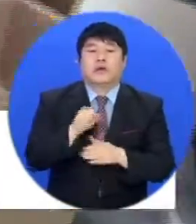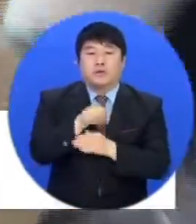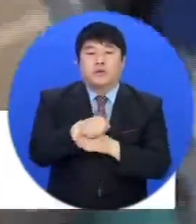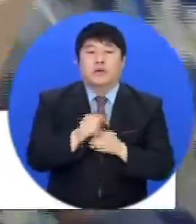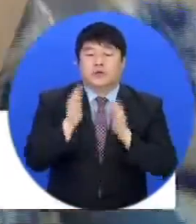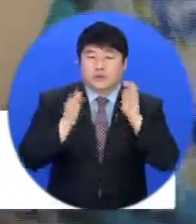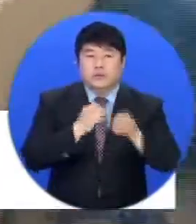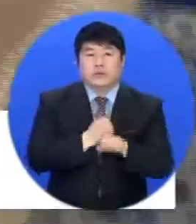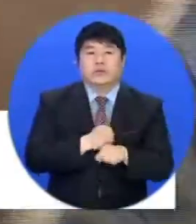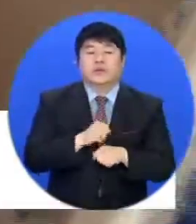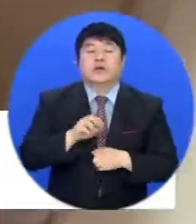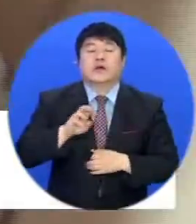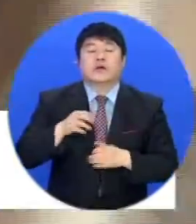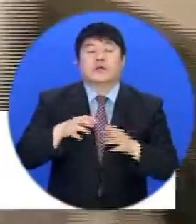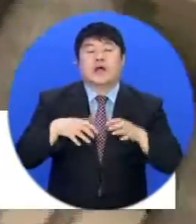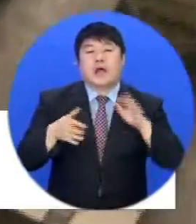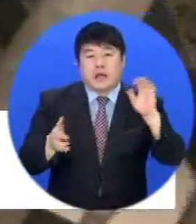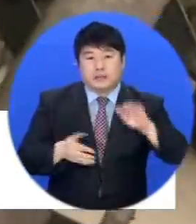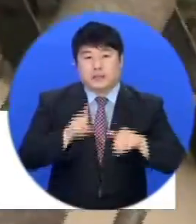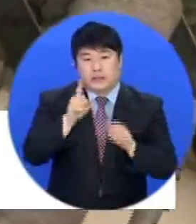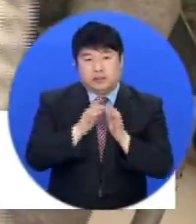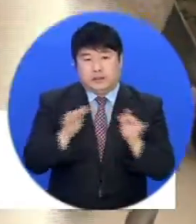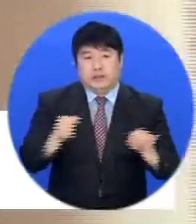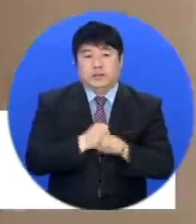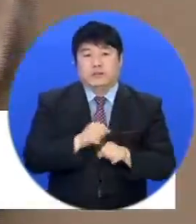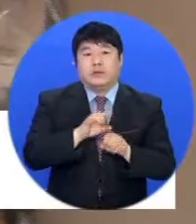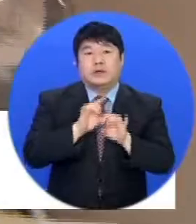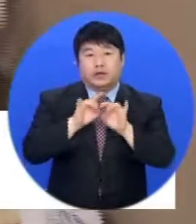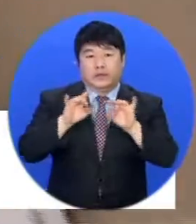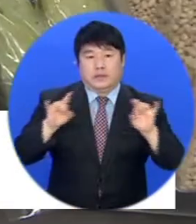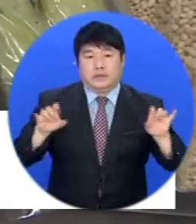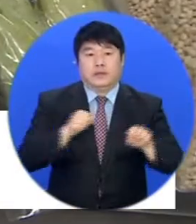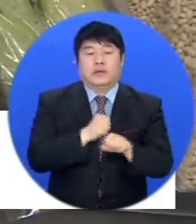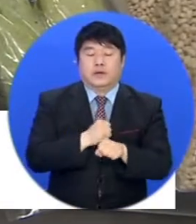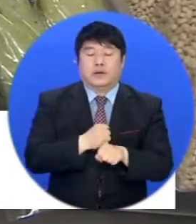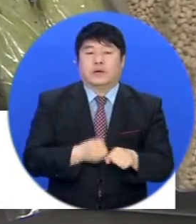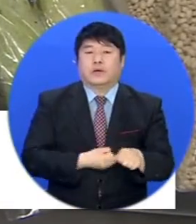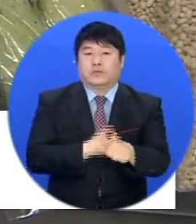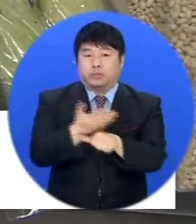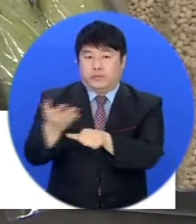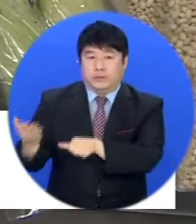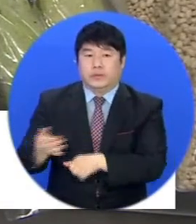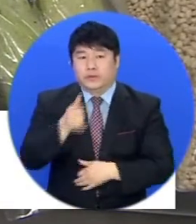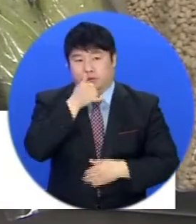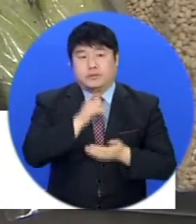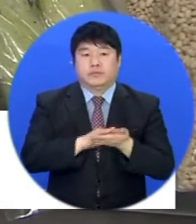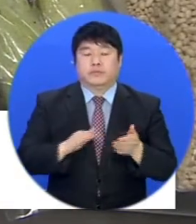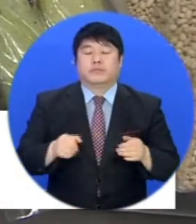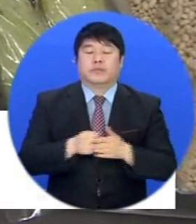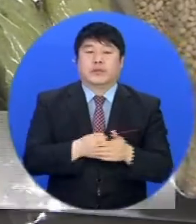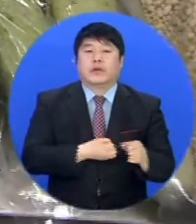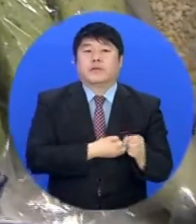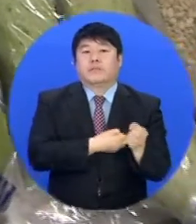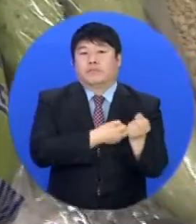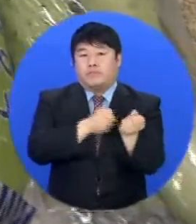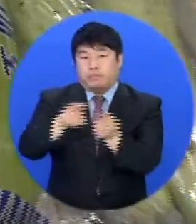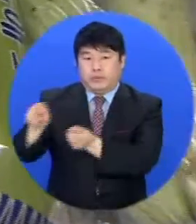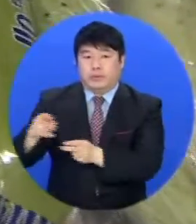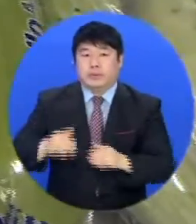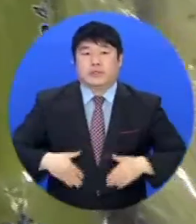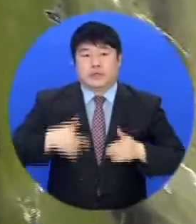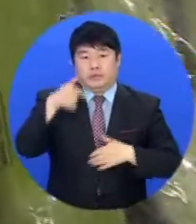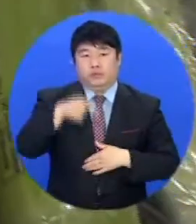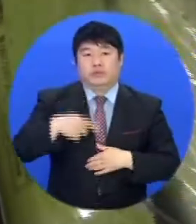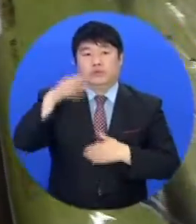농산물이 담긴 꾸러미를 학생 한 명당 한 개씩 순차적으로 배송하고 있습니다. 배송은 광주 남구와